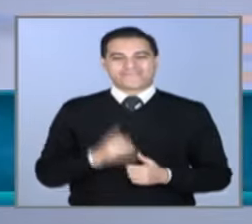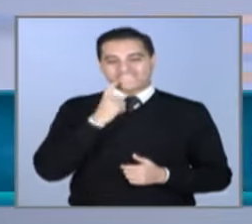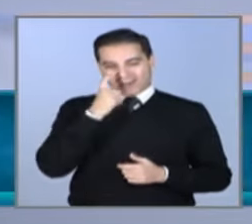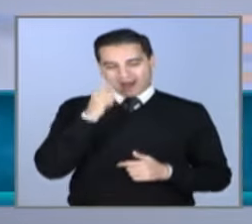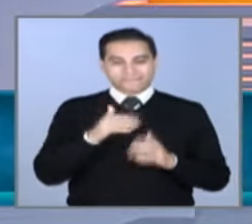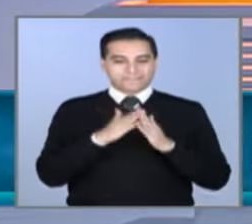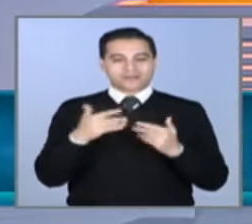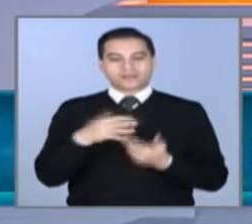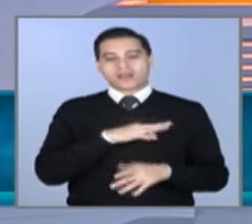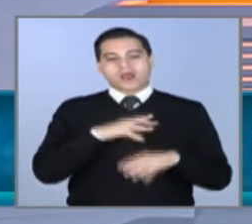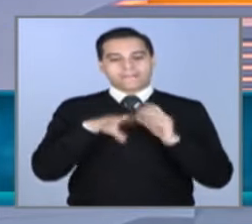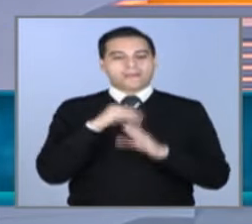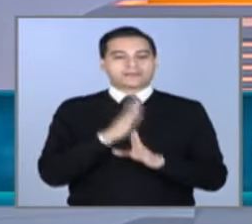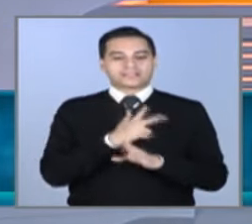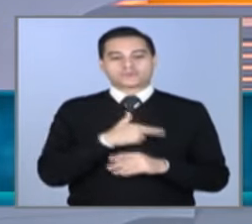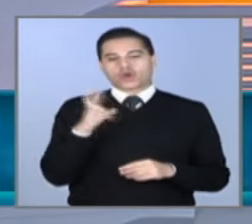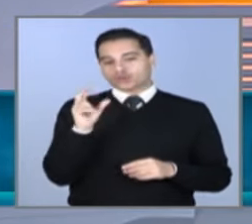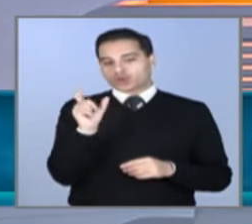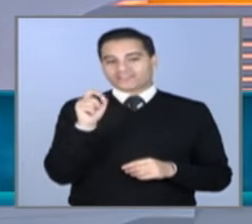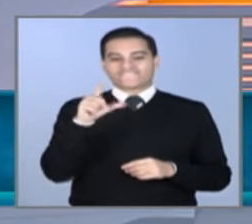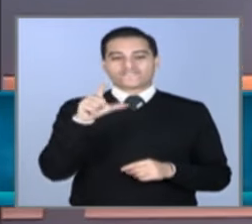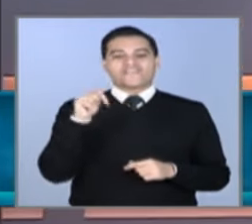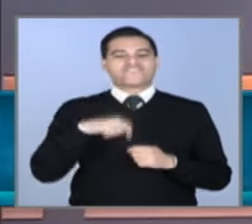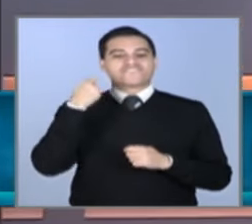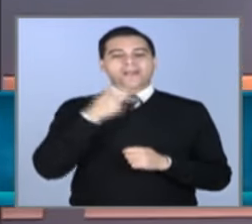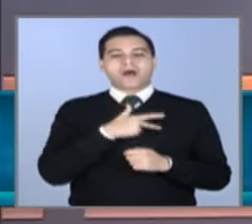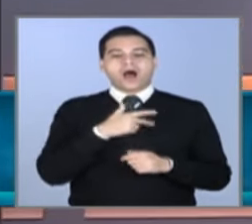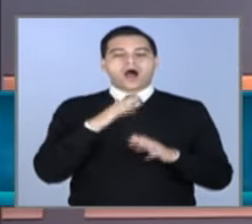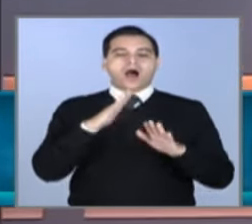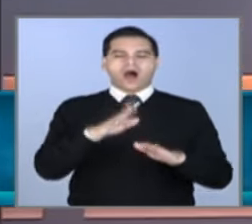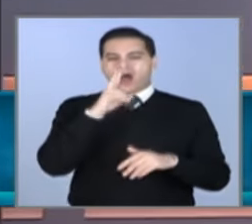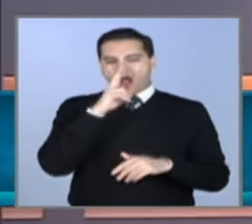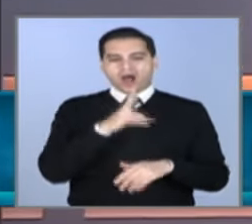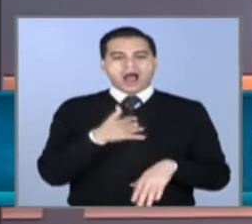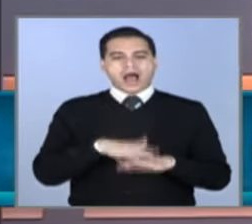فنان مصري راحل قام بدور زنفل في فيلم آه من حواء،